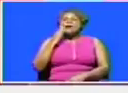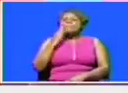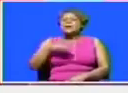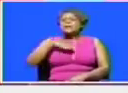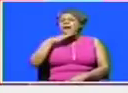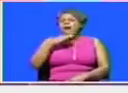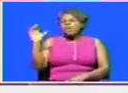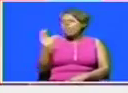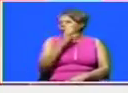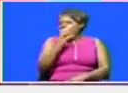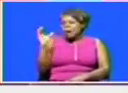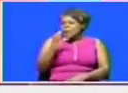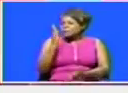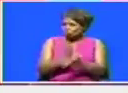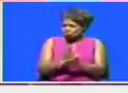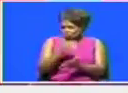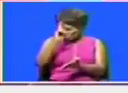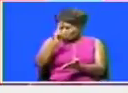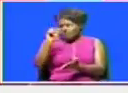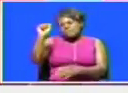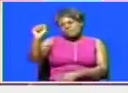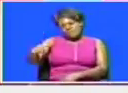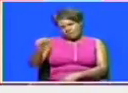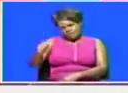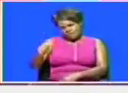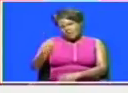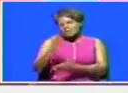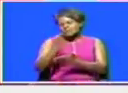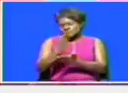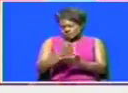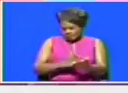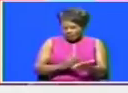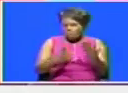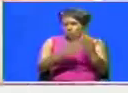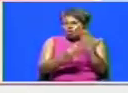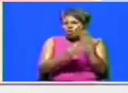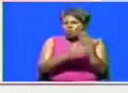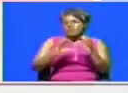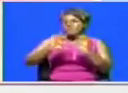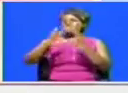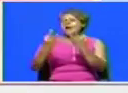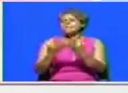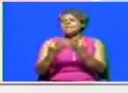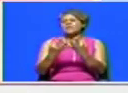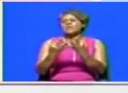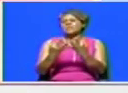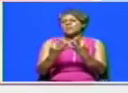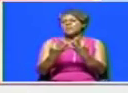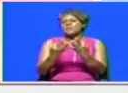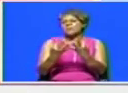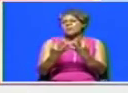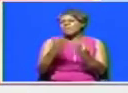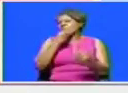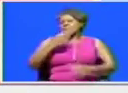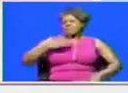na kadhalika, je, dhana hii ni ya kweli? Ni ukweli. Watu wengine wamefuata kasi za baba zao, mababu zao. Mm-hmm. Alafu mwingine anakaa chini hata hana haya kusema,